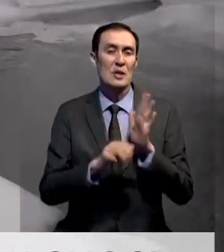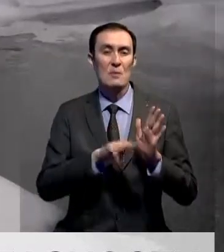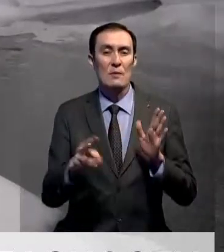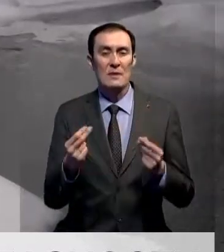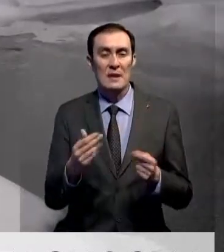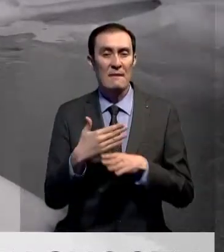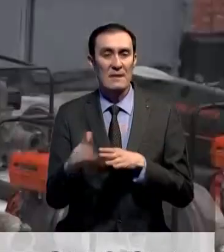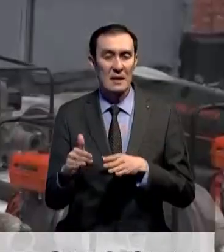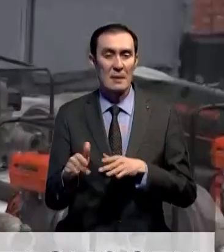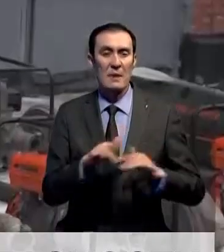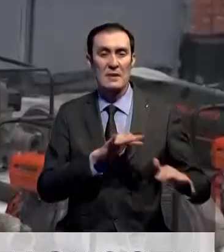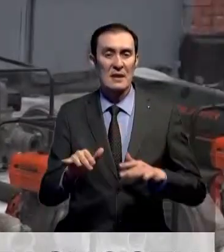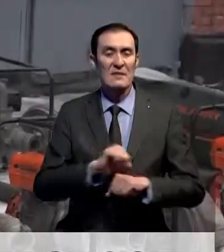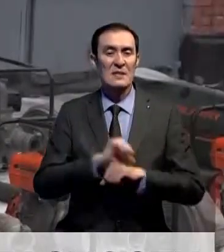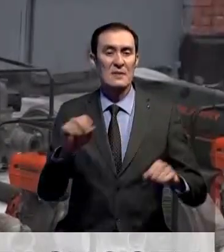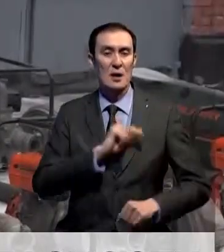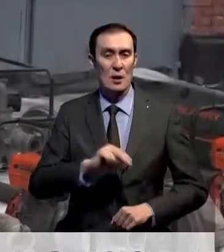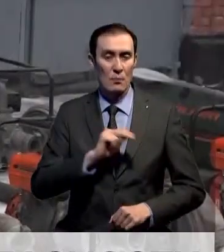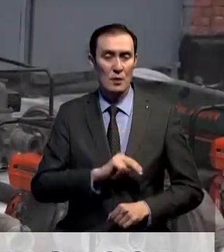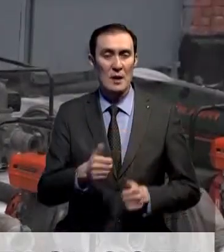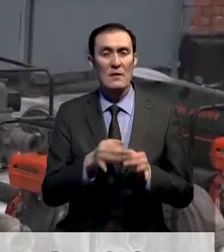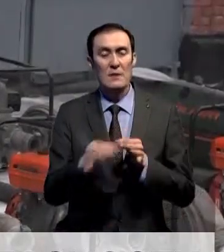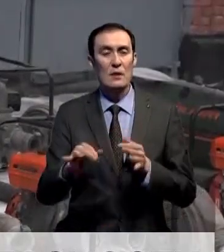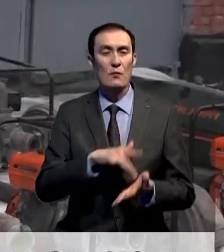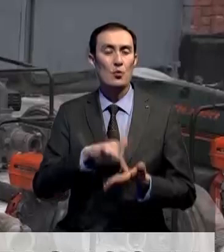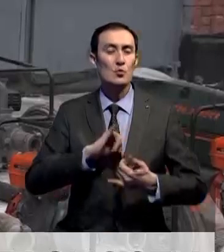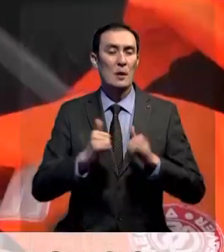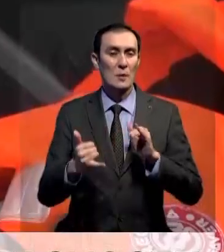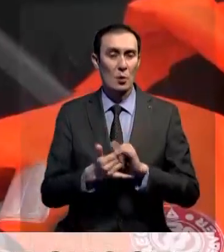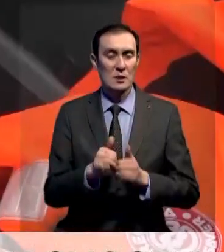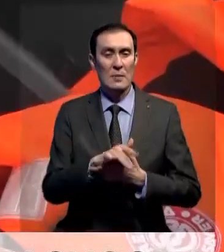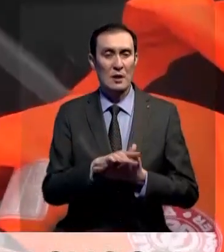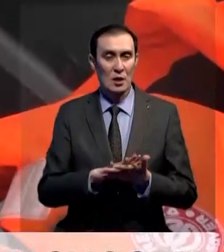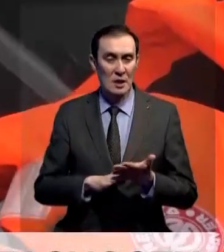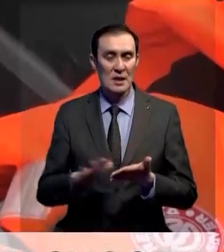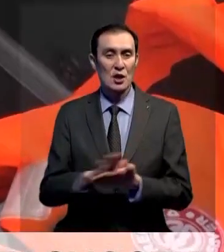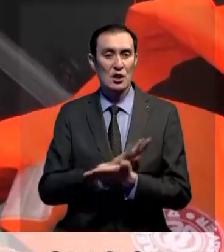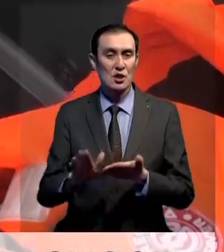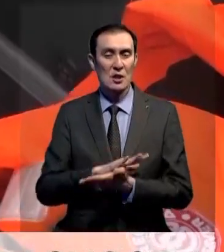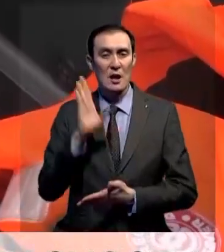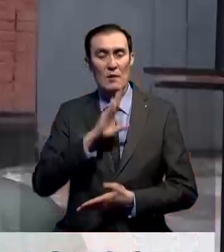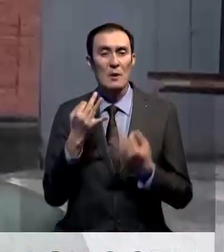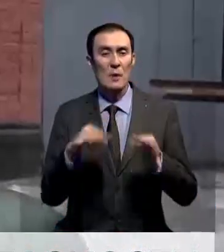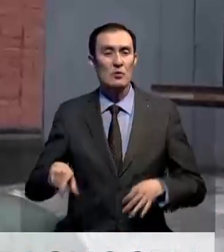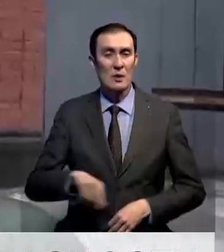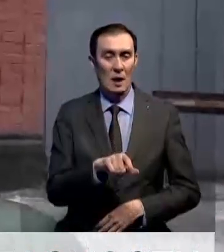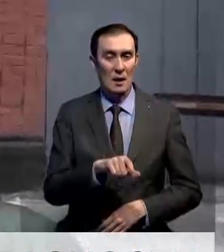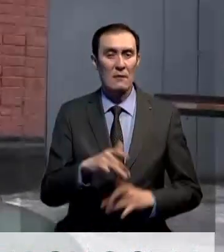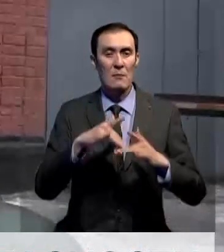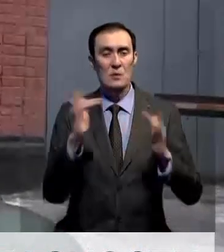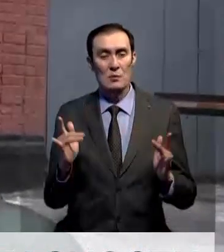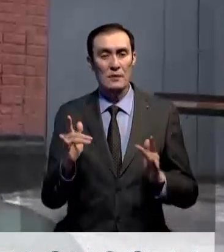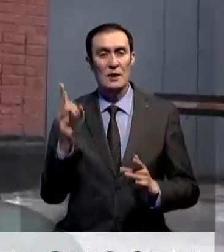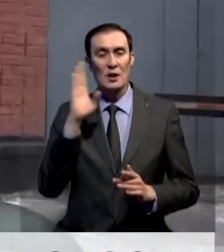миллионов тенге выделено на проведение взрывных работ. В пригородах Усть-Каменогорска продолжается расчистка водопроводов, пропускных каналов, мостов